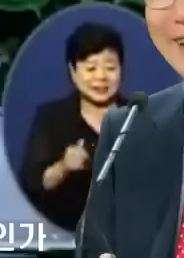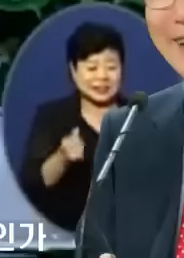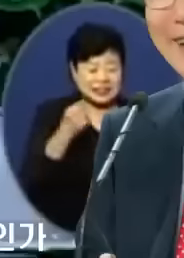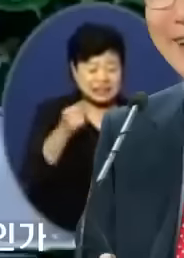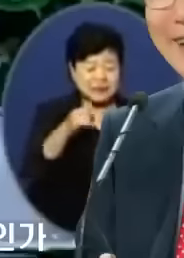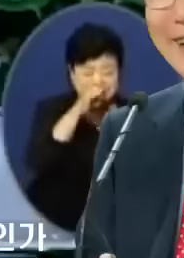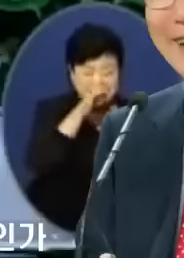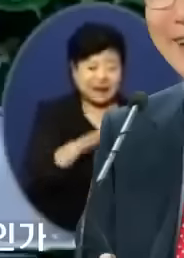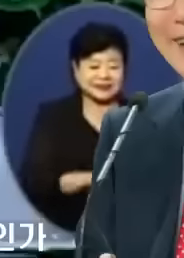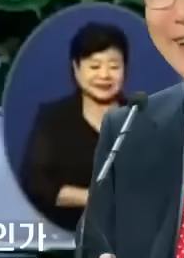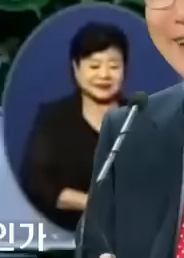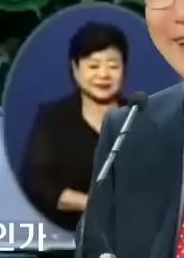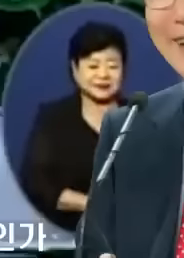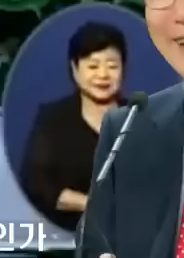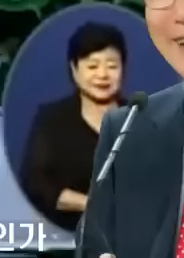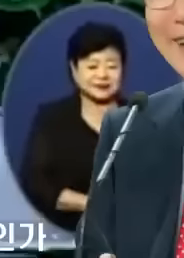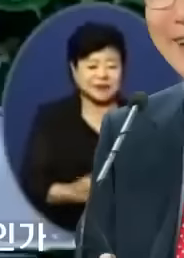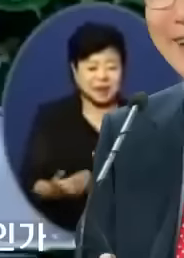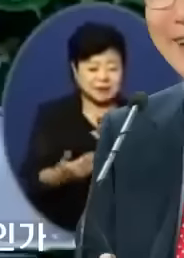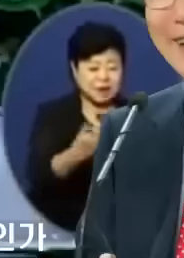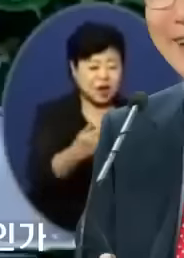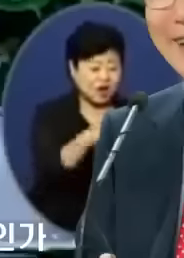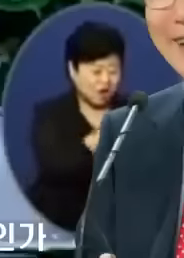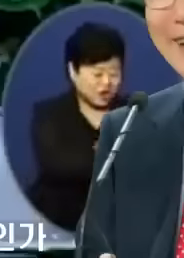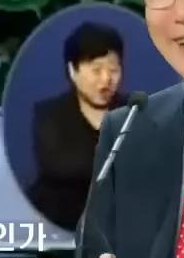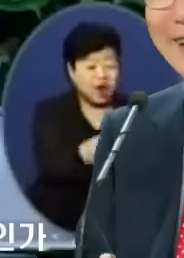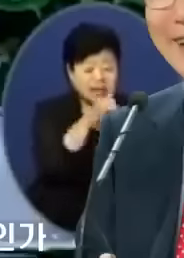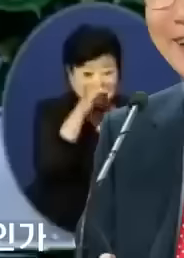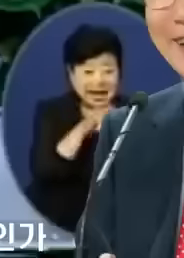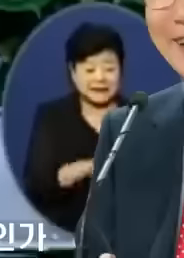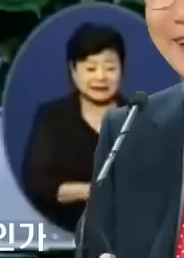힘이 들어와 있다. 면역이 들어와 있다.